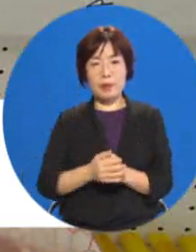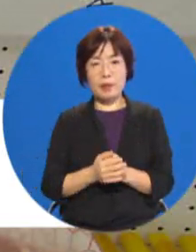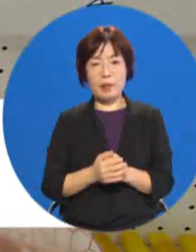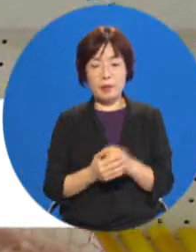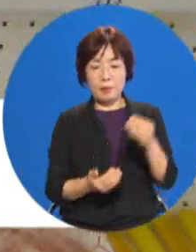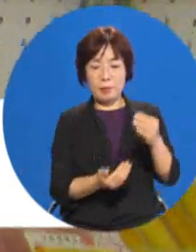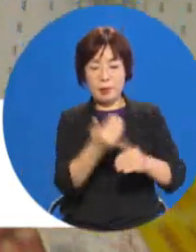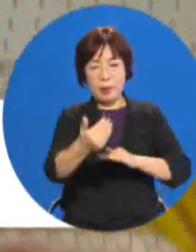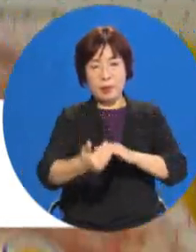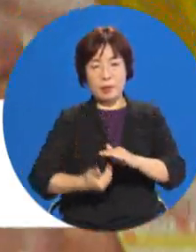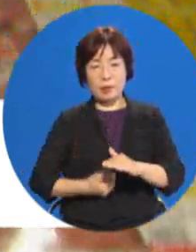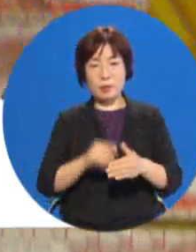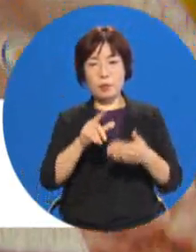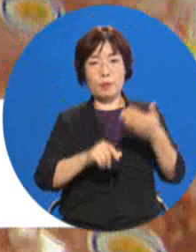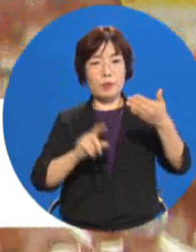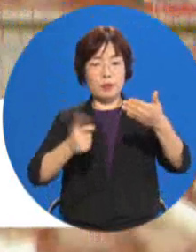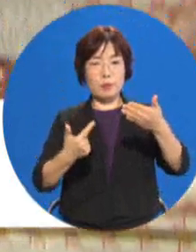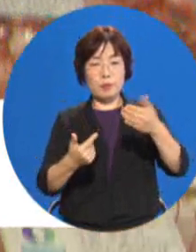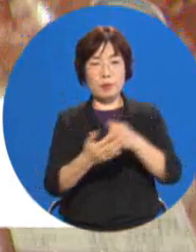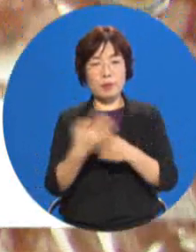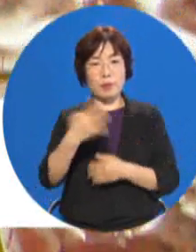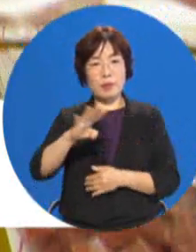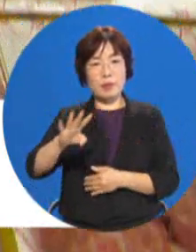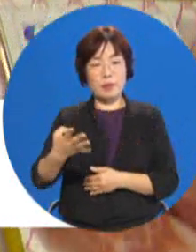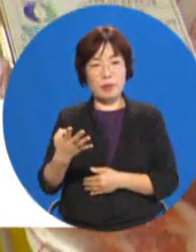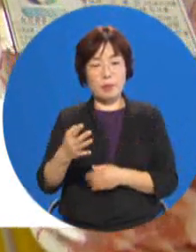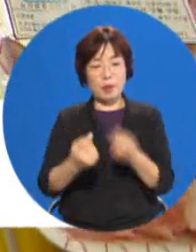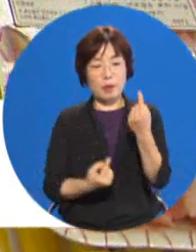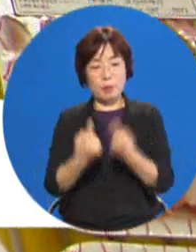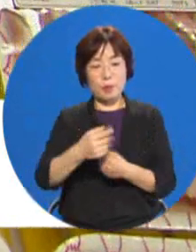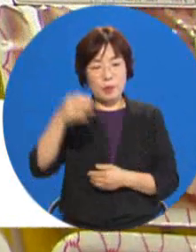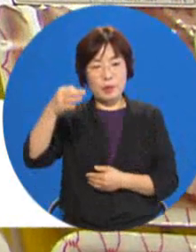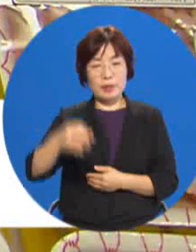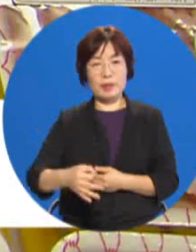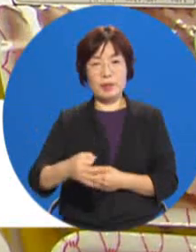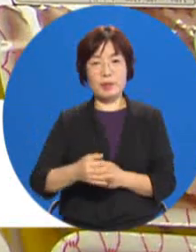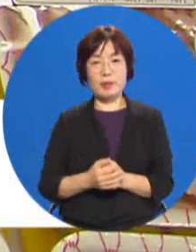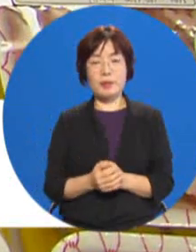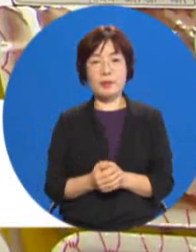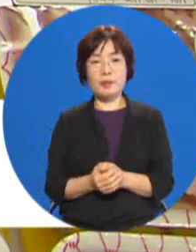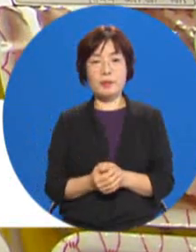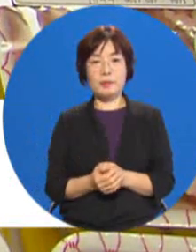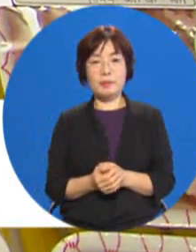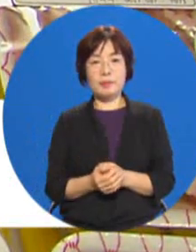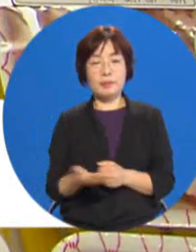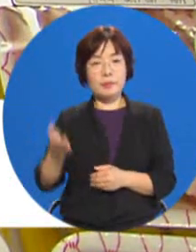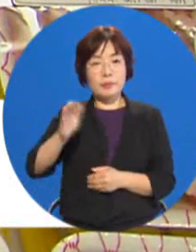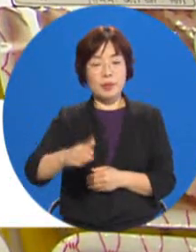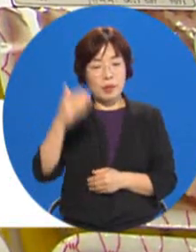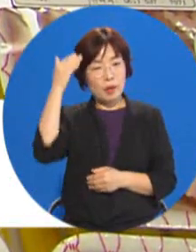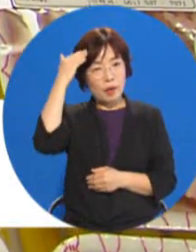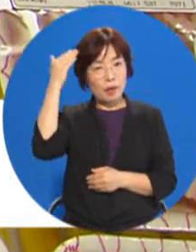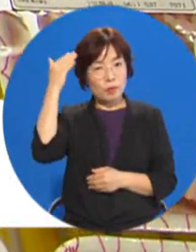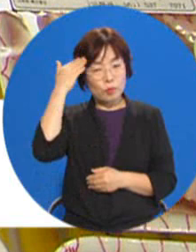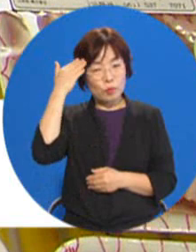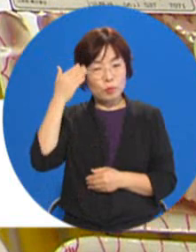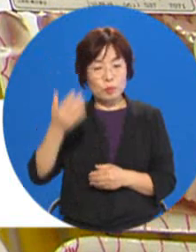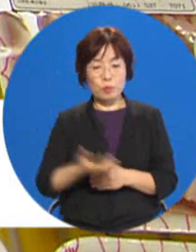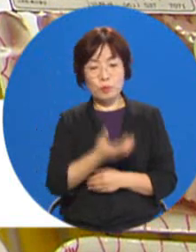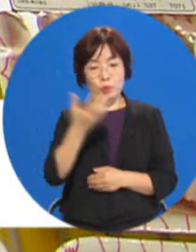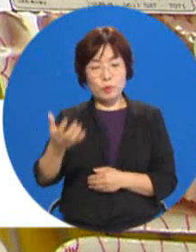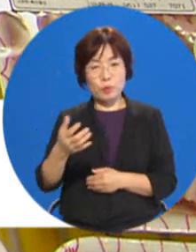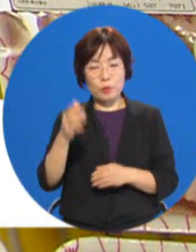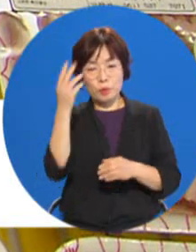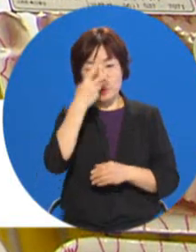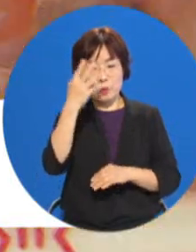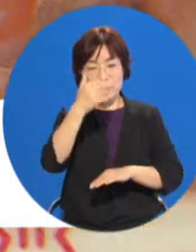발병 이전인 지난달 16일 4,403원보다 낮은 수준을 보였습니다. 다만 한국농수산식품유통공사가